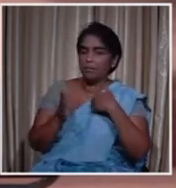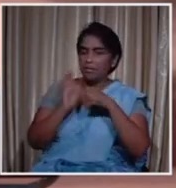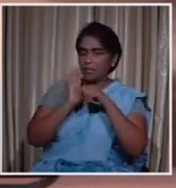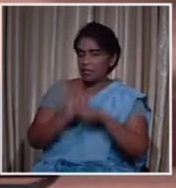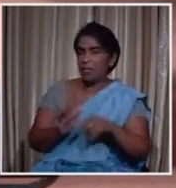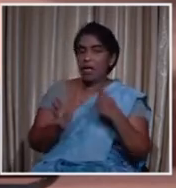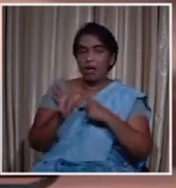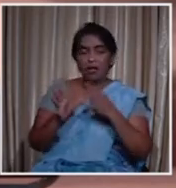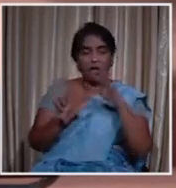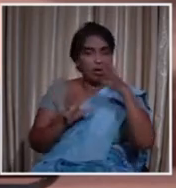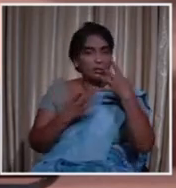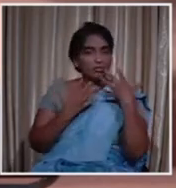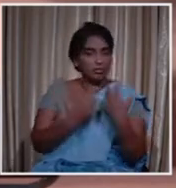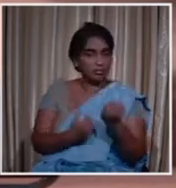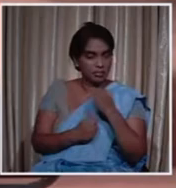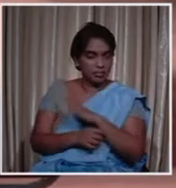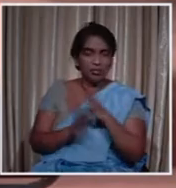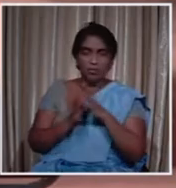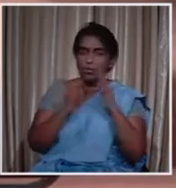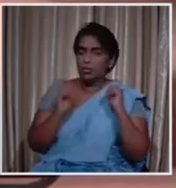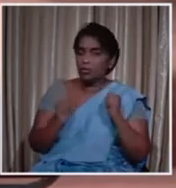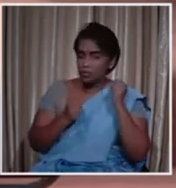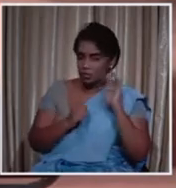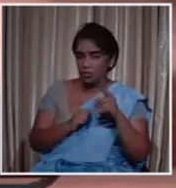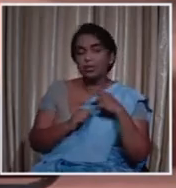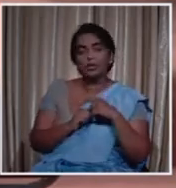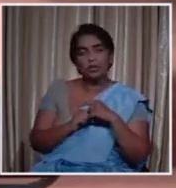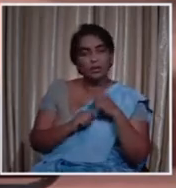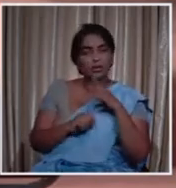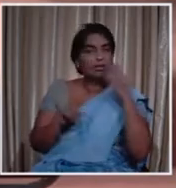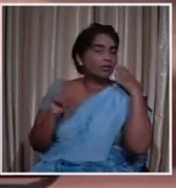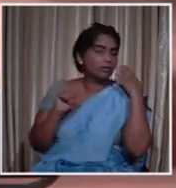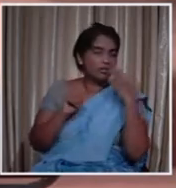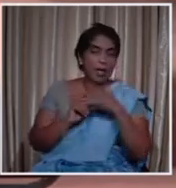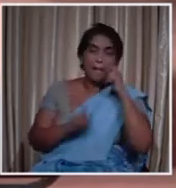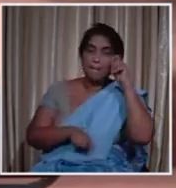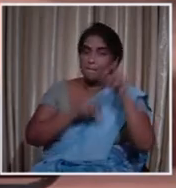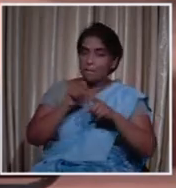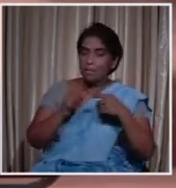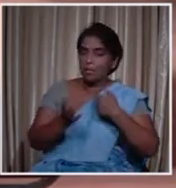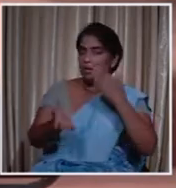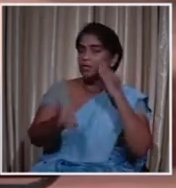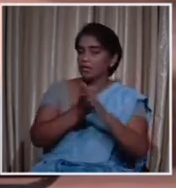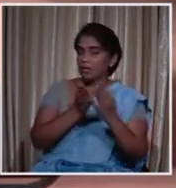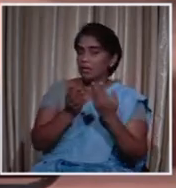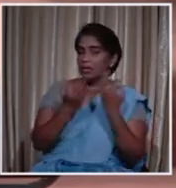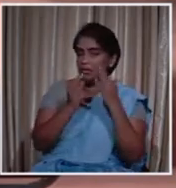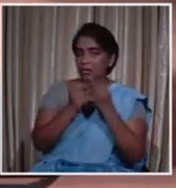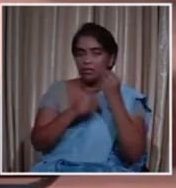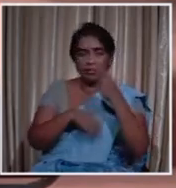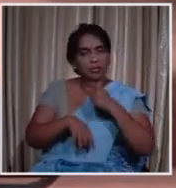இப்பொழுது திட்டமிடுகிறார்கள். அதனை அந்த மக்களுக்கு நீதி வேண்டும் என்பதை நான் இந்த இடத்திலே வலியுறுத்தி நிறைவு செய்கின்றேன்.